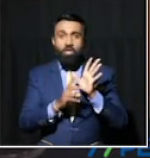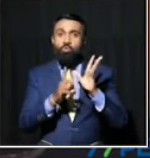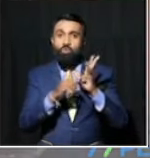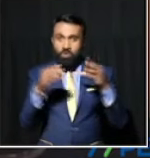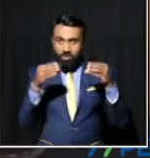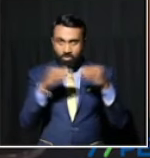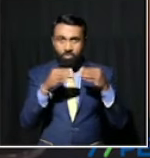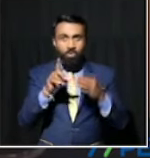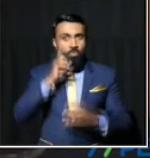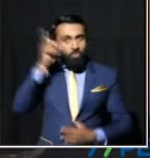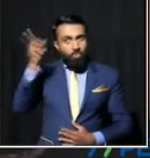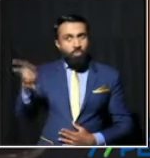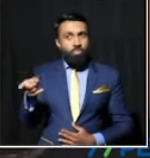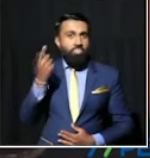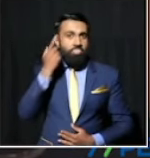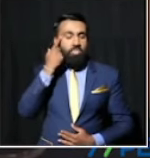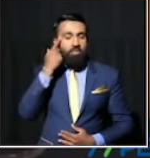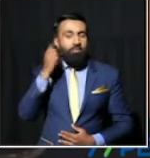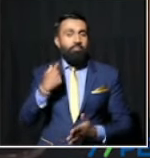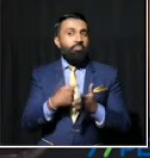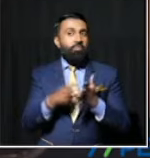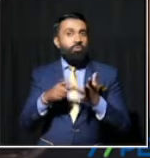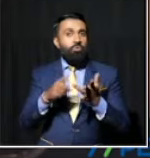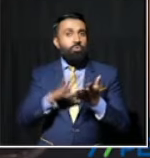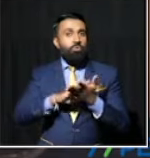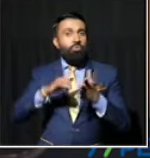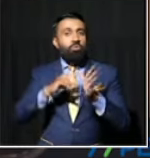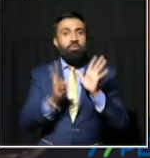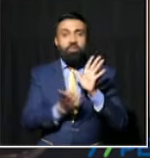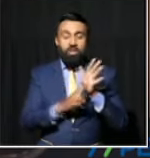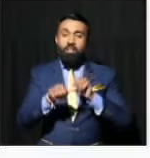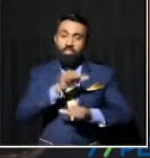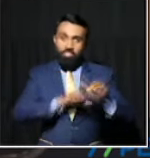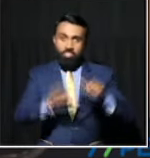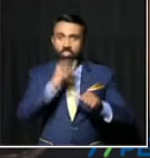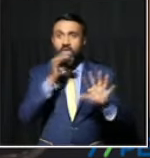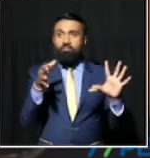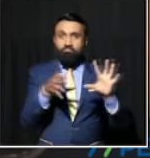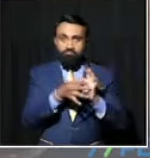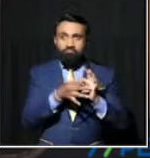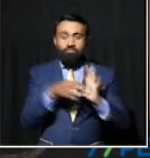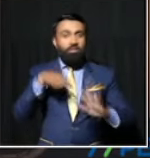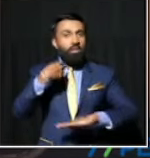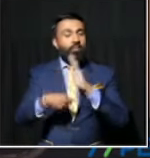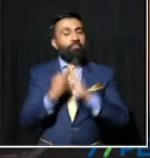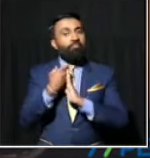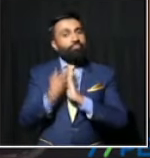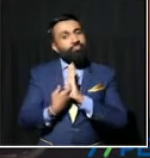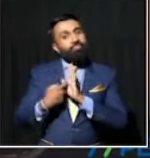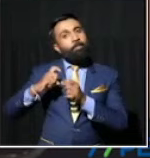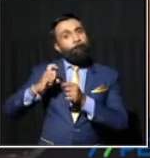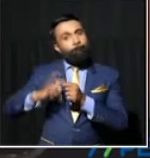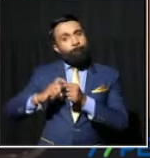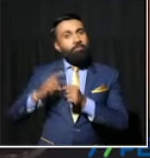යුරෝනිපෝන් එකට ඒ කවුරුත් දන්නවා මේක රොෂාන් රණසිංහලාගේ ගෲප් එකේ ආයතනයක්. ප්‍රශ්නයක් නැහැ. රටේ නීතිය ප්‍රශ්නයක් තියෙනවා නම්